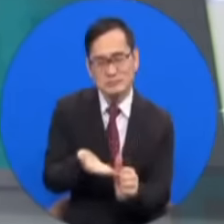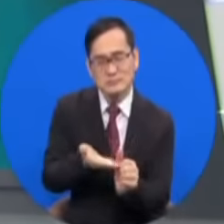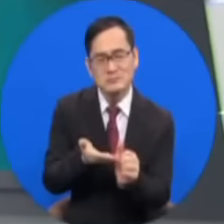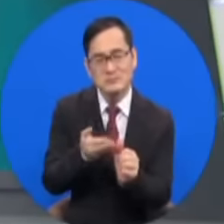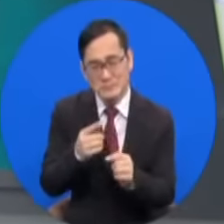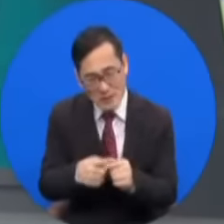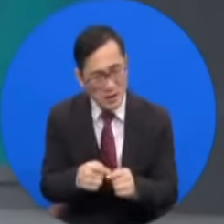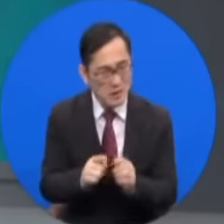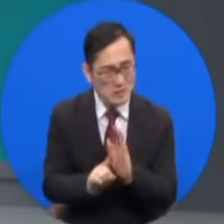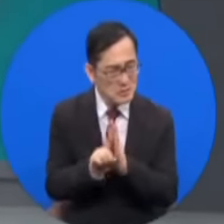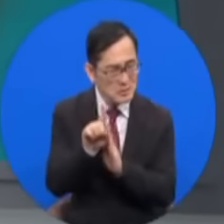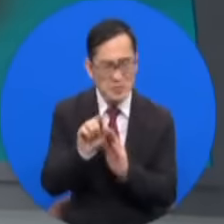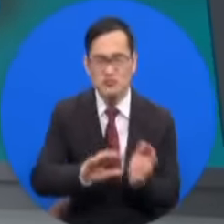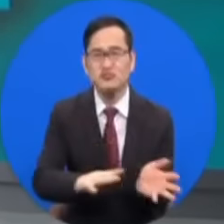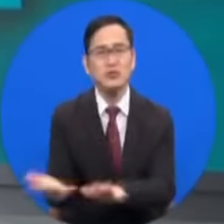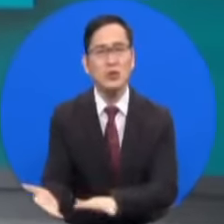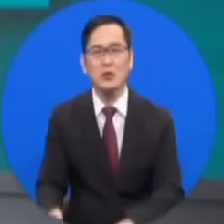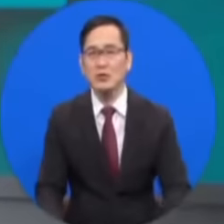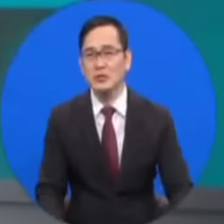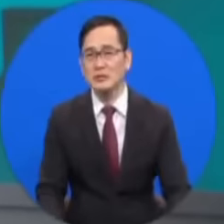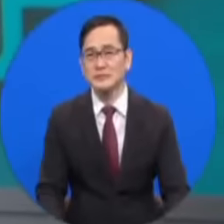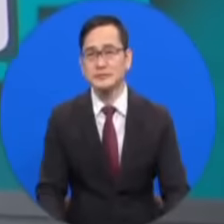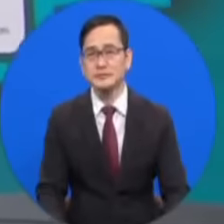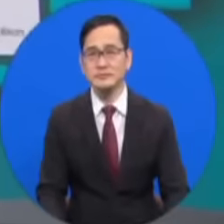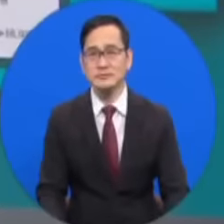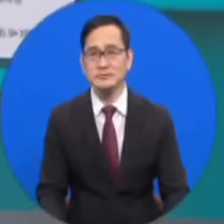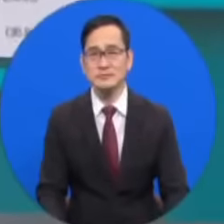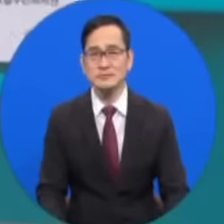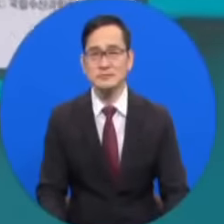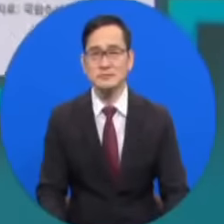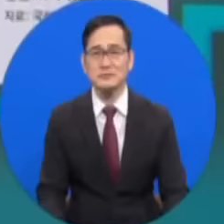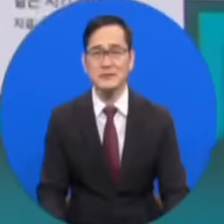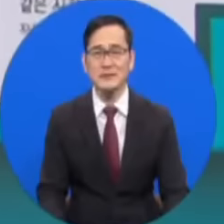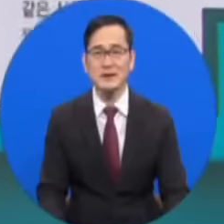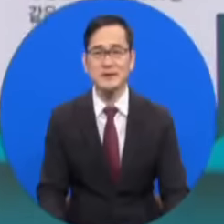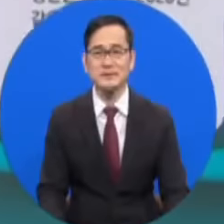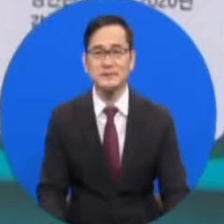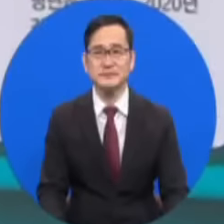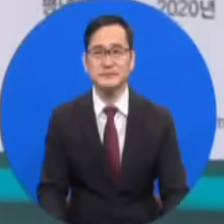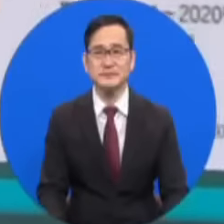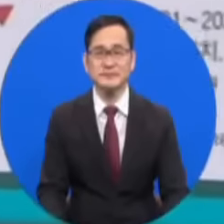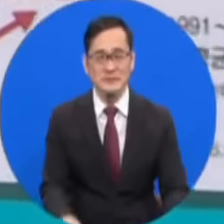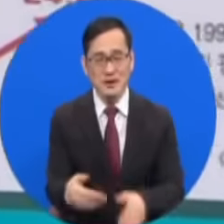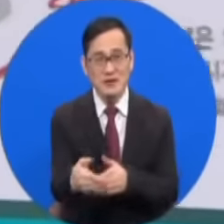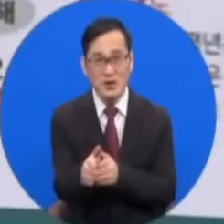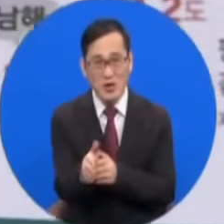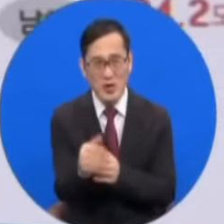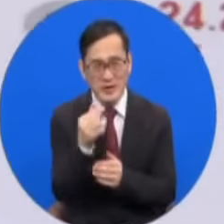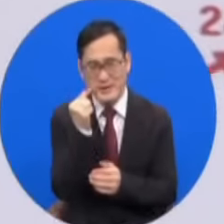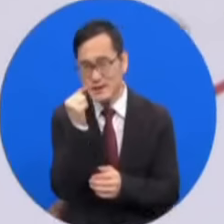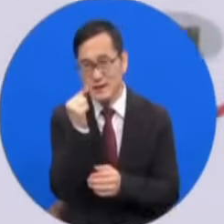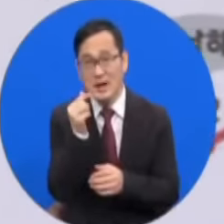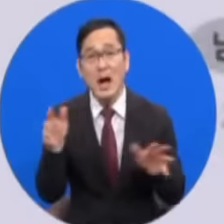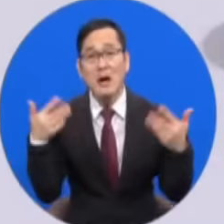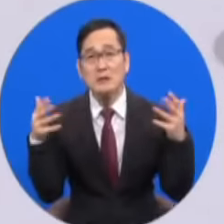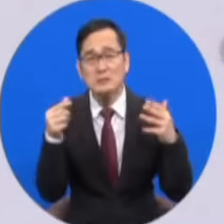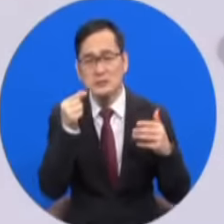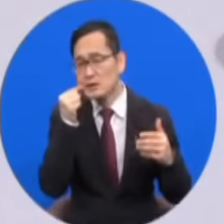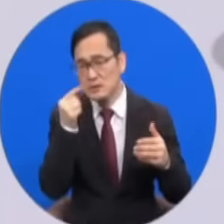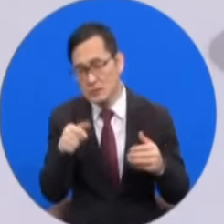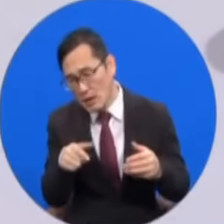있습니다 옛말에 전어 굽는 냄새에 집나간 뭐 누구도 돌아온다고 했는데 전어 자체가 집 나갔으니 어떡하면